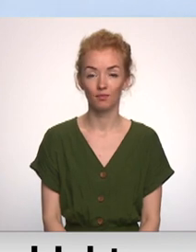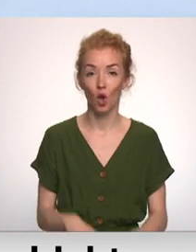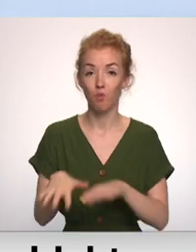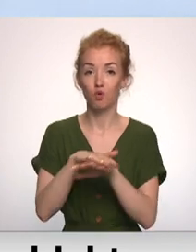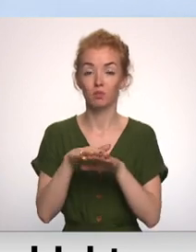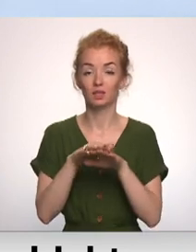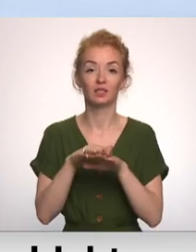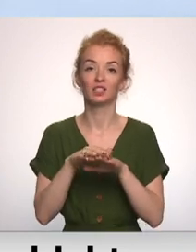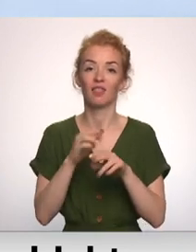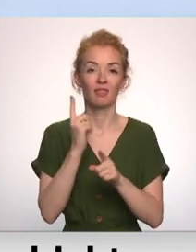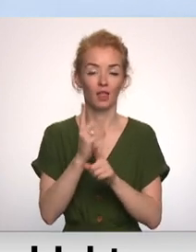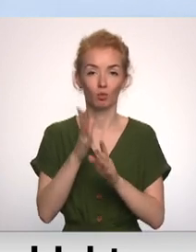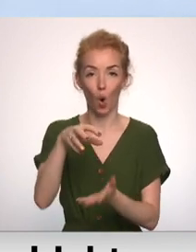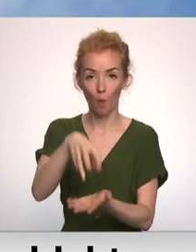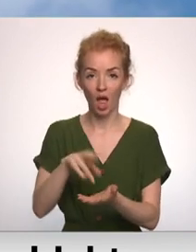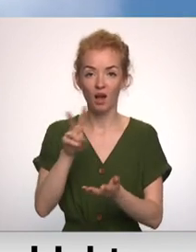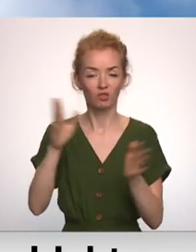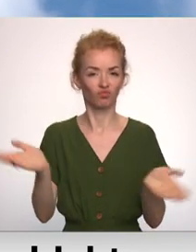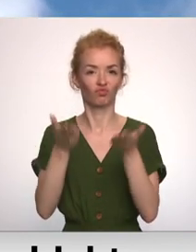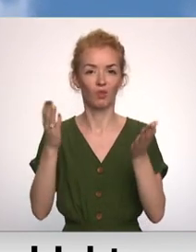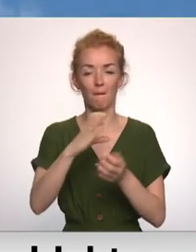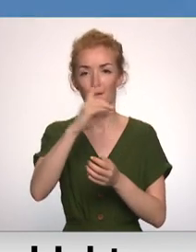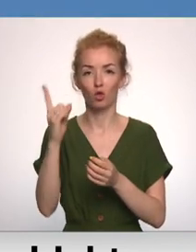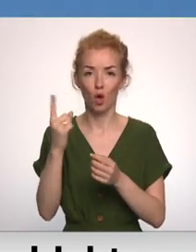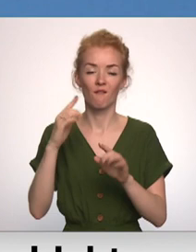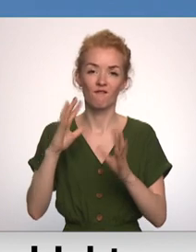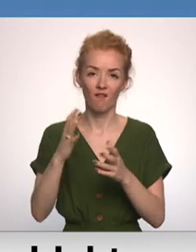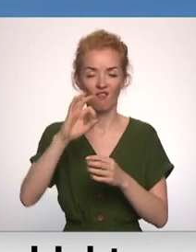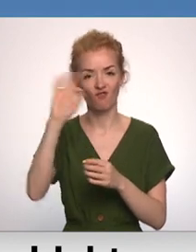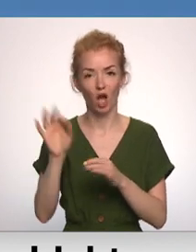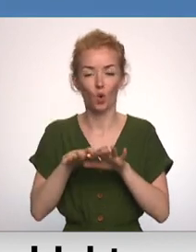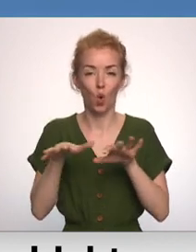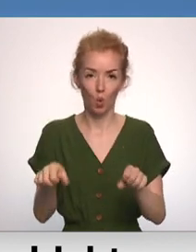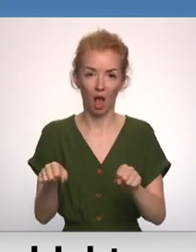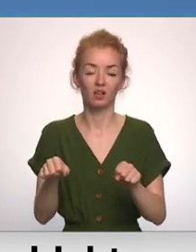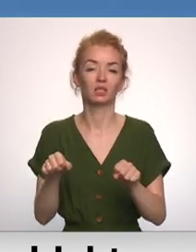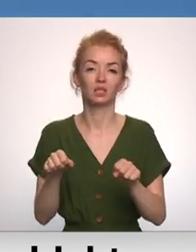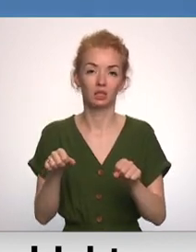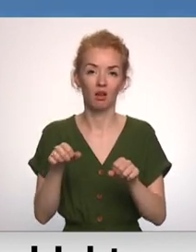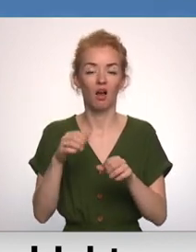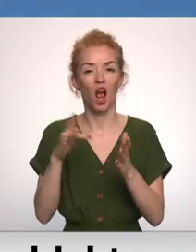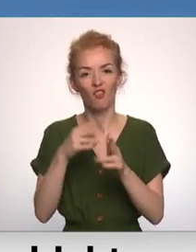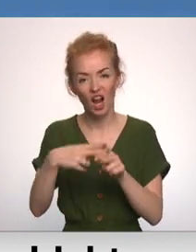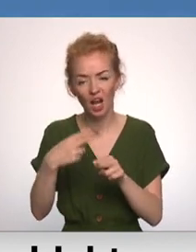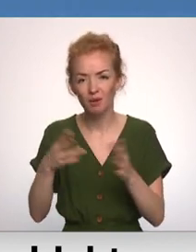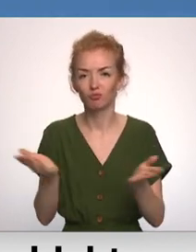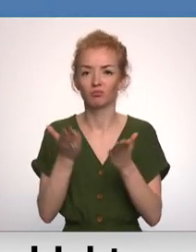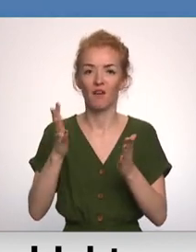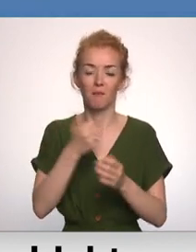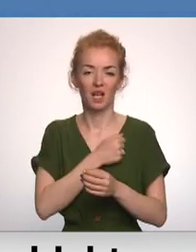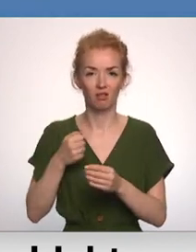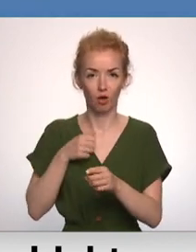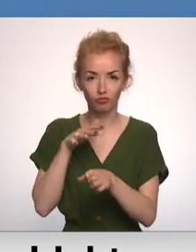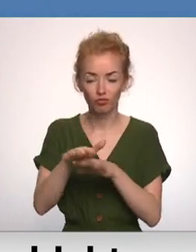Publiskajā vidē nedrīkst būt objekti, kas slavina padomju vai nacistiskās Vācijas okupācijas varu, slavina vardarbību, militāru agresiju vai